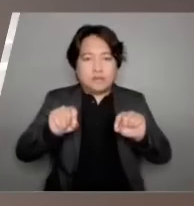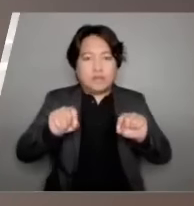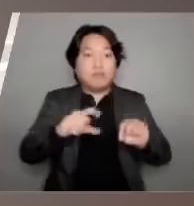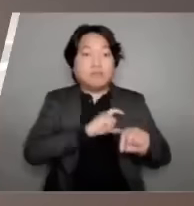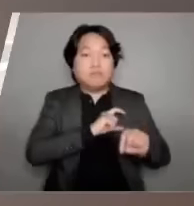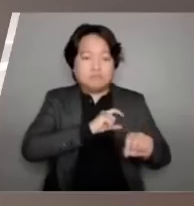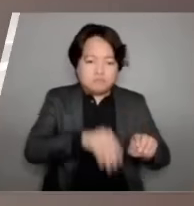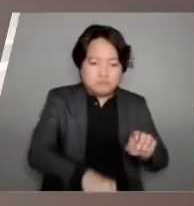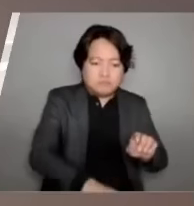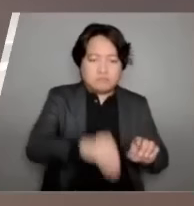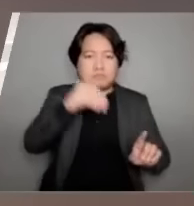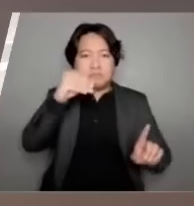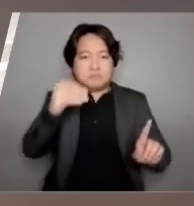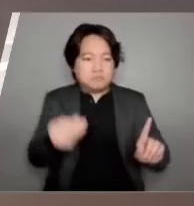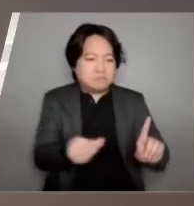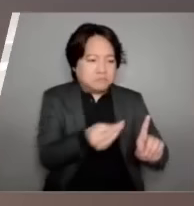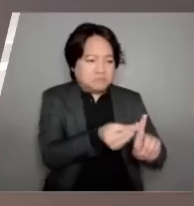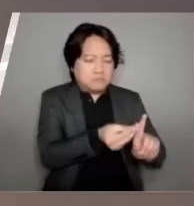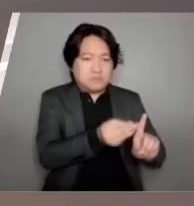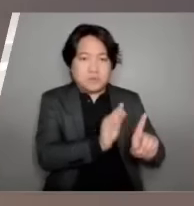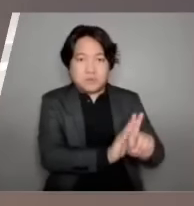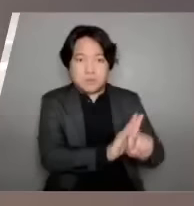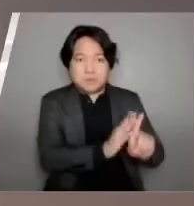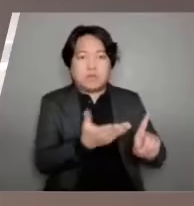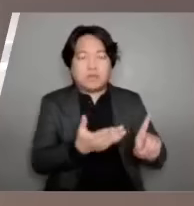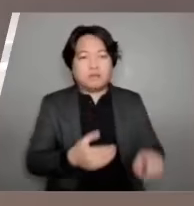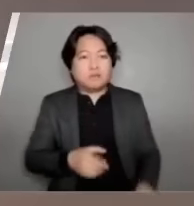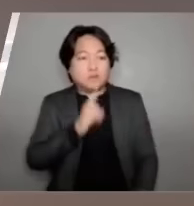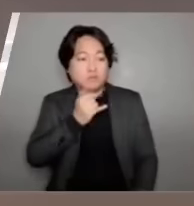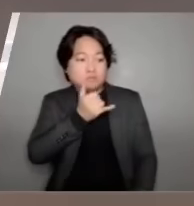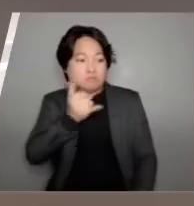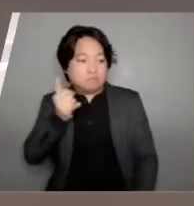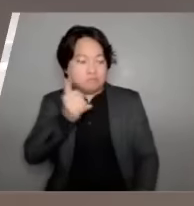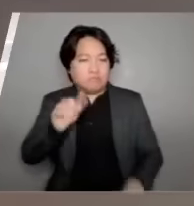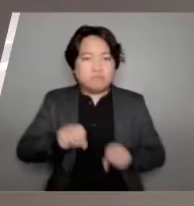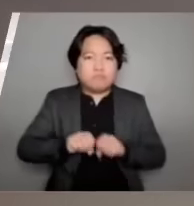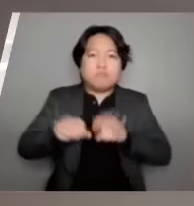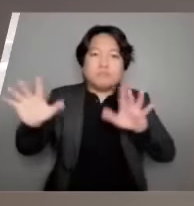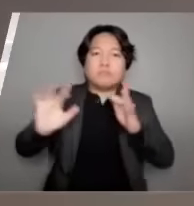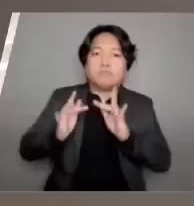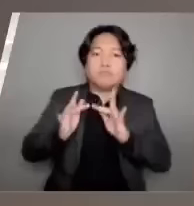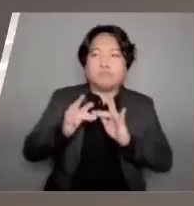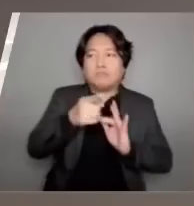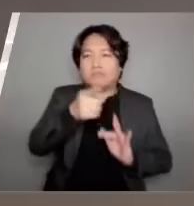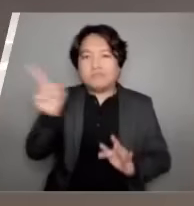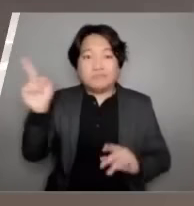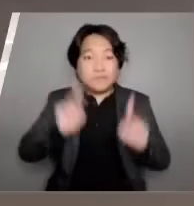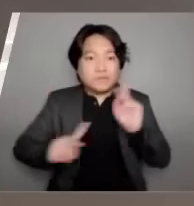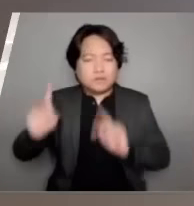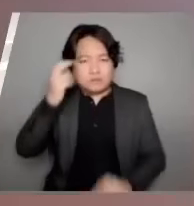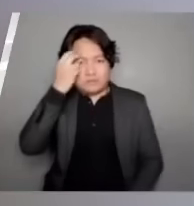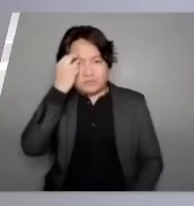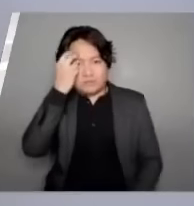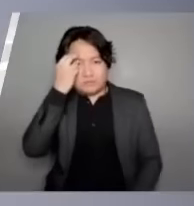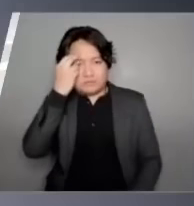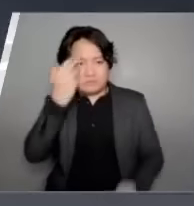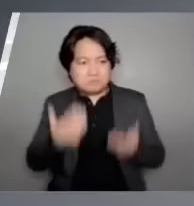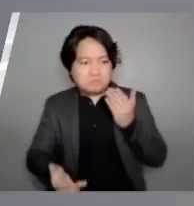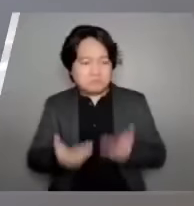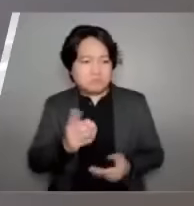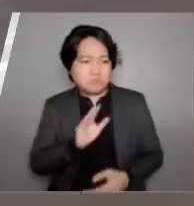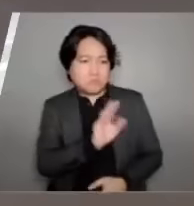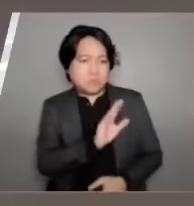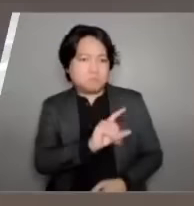inilapit sa sospek. Umani ito ng maraming reaksyon at ang tanong ng ilan, ang na-recover bang sachet umano ng